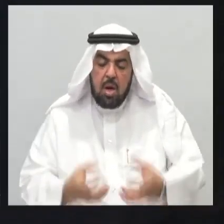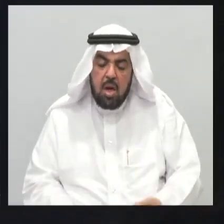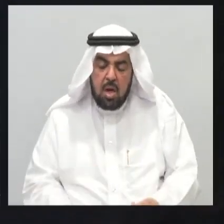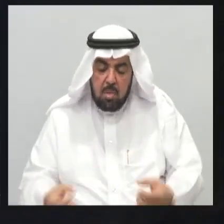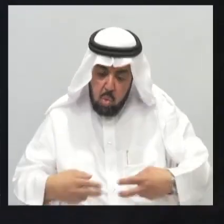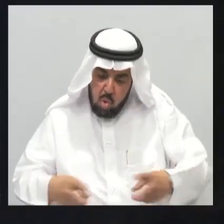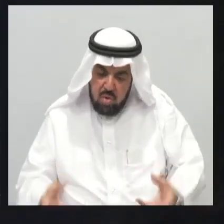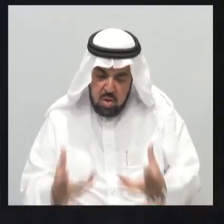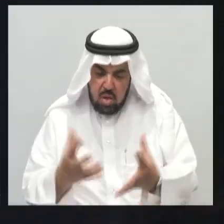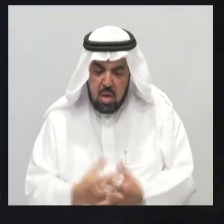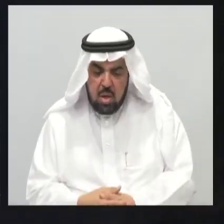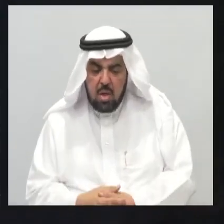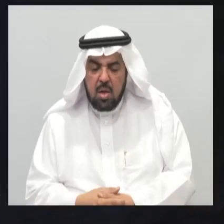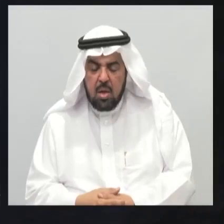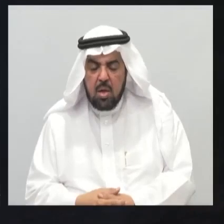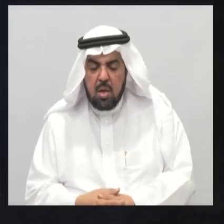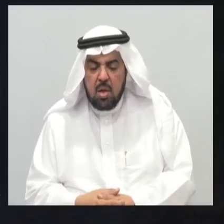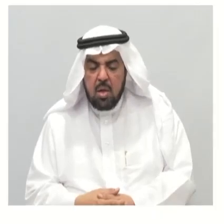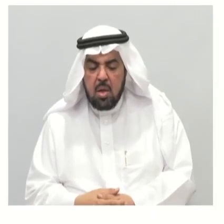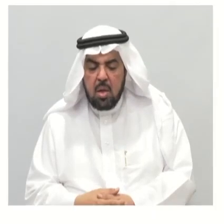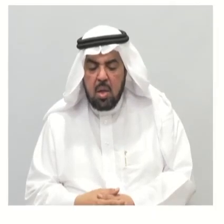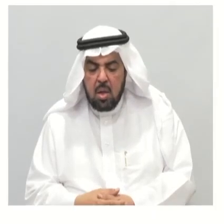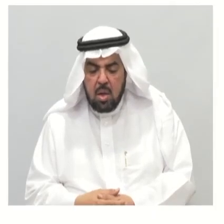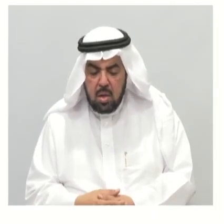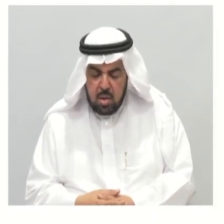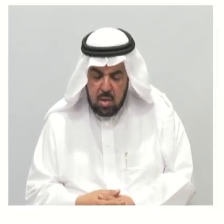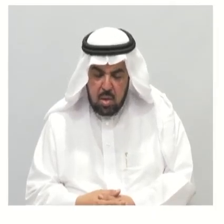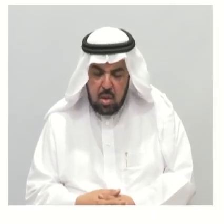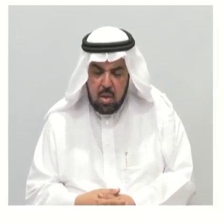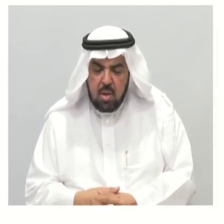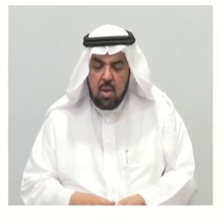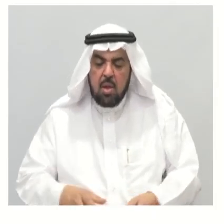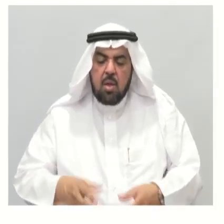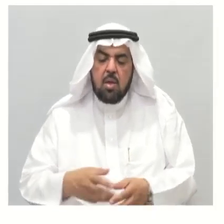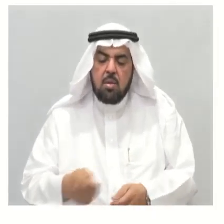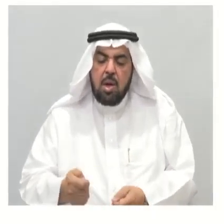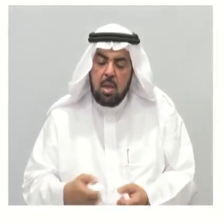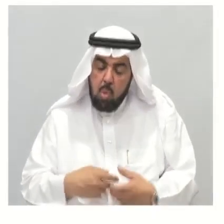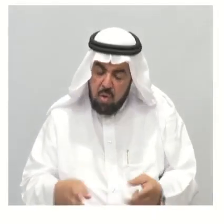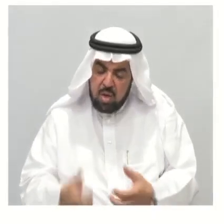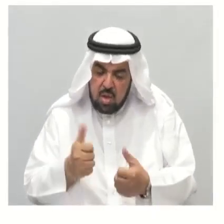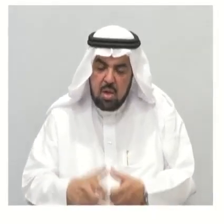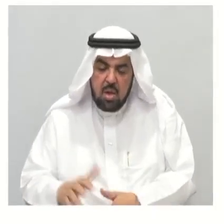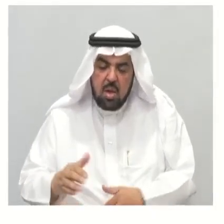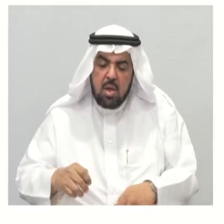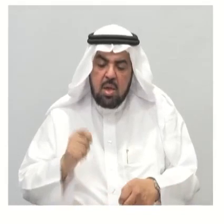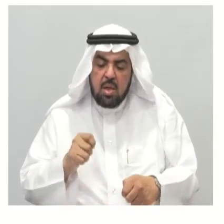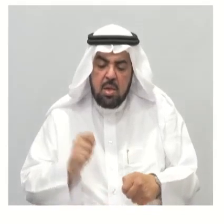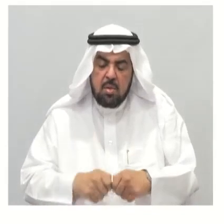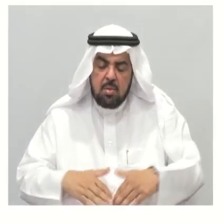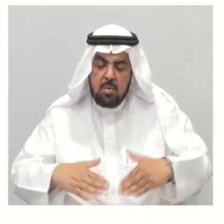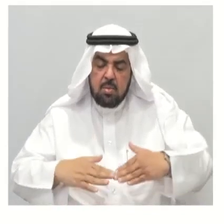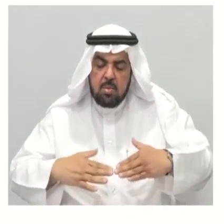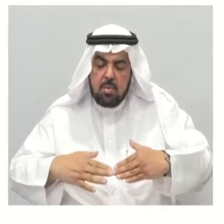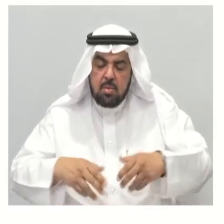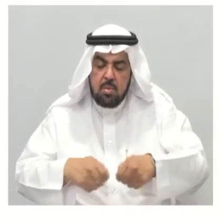حرارة وأعطاني الرماد. إذن ما المادة القابلة للاشتعال؟ أحسنتم، إنه الخشب مادة